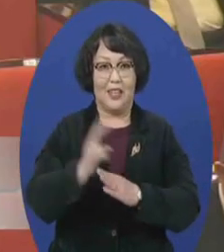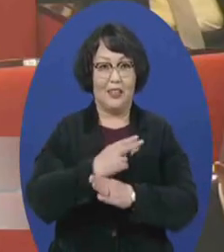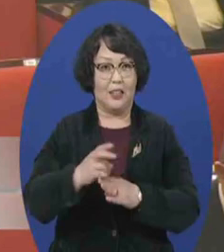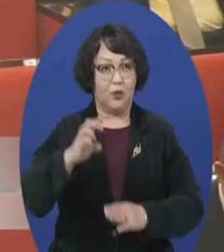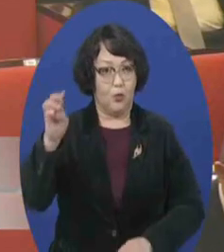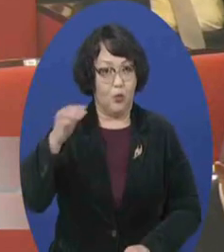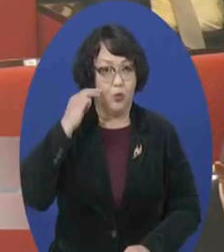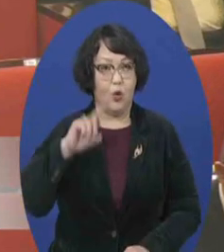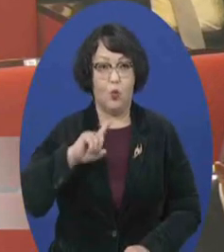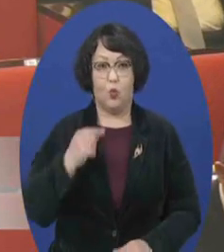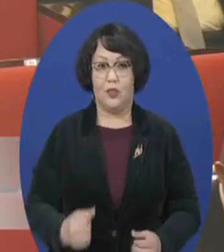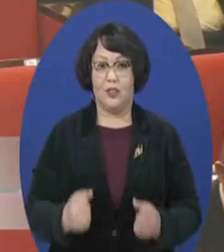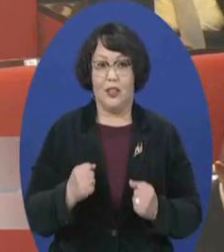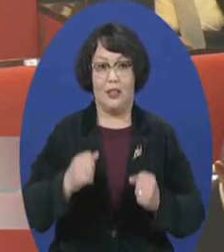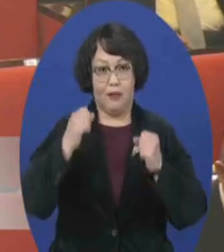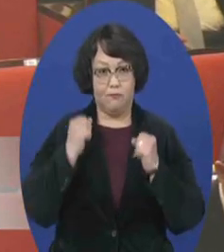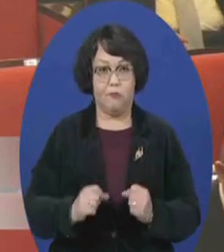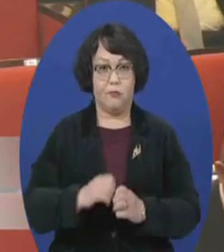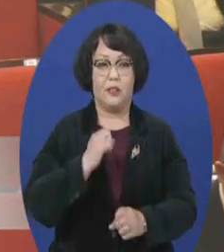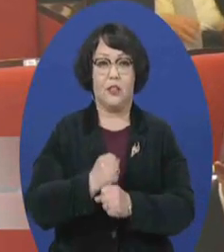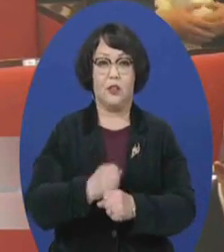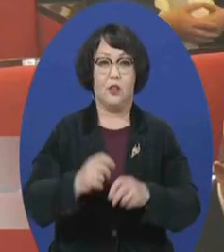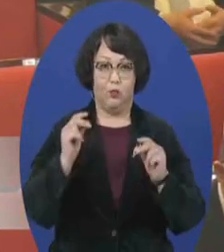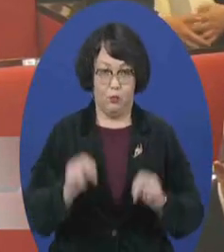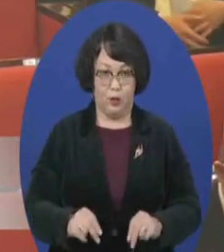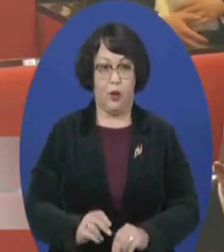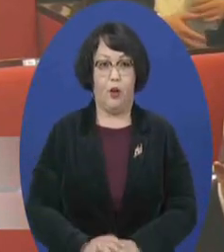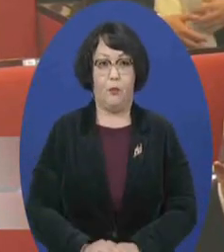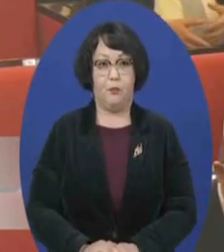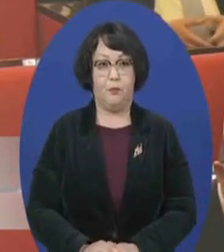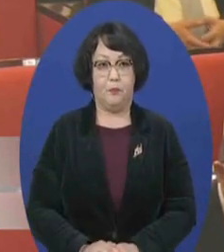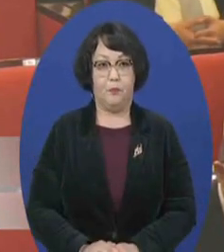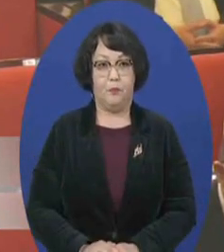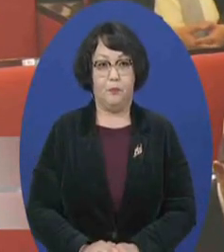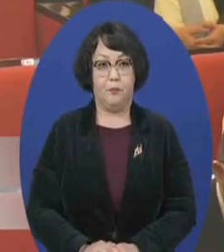туршлаг, хүч чадлаа дайчлан ажиллах болно.